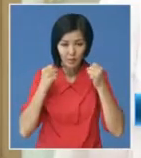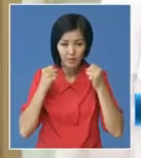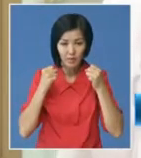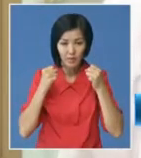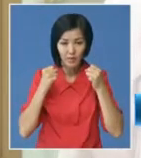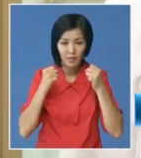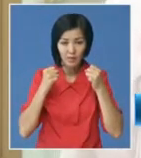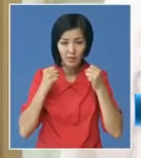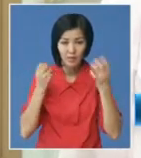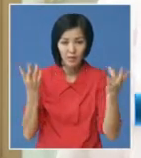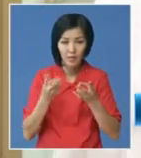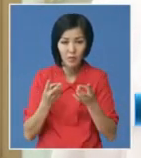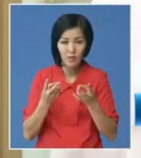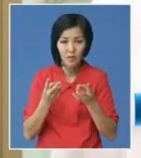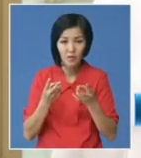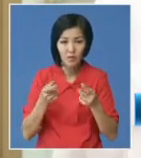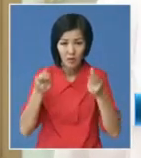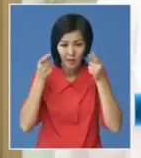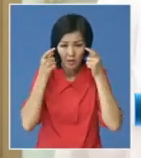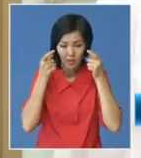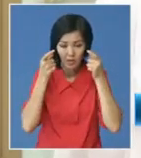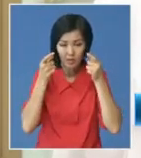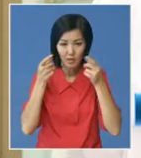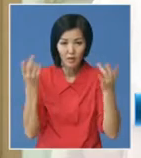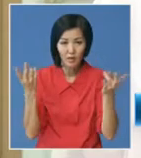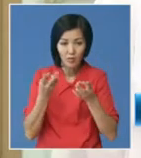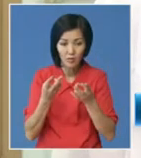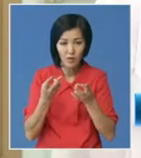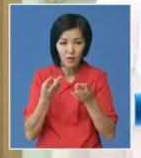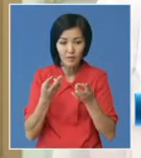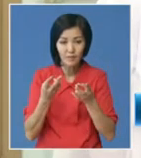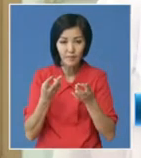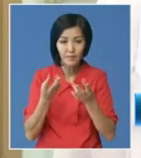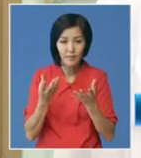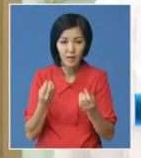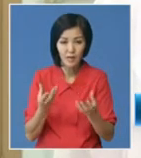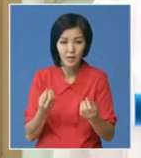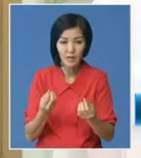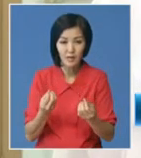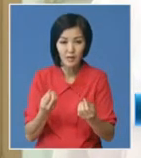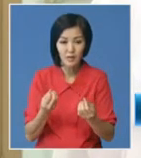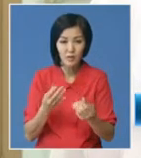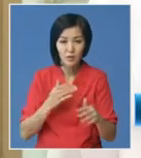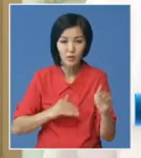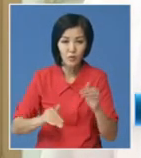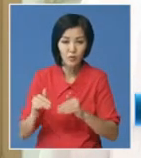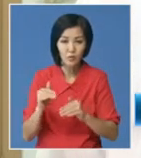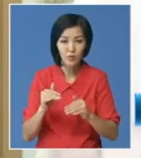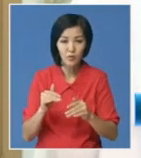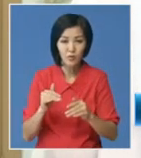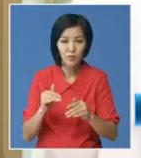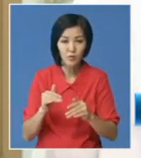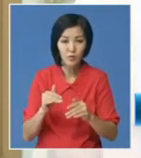жаңағы шляпалар кию керек. Соны сіз ашетіне жаңағы көздің айнектер кию керек. Сонымен бірге жаңағы суды дер